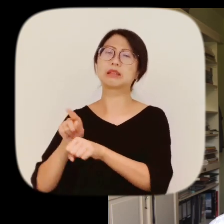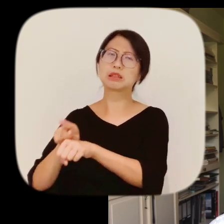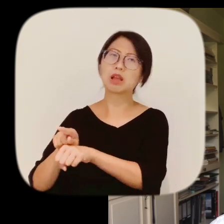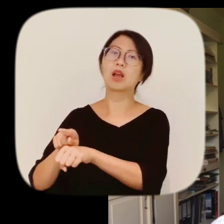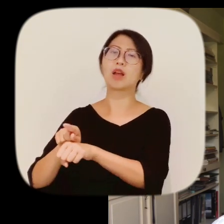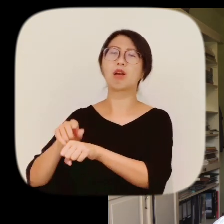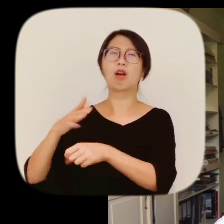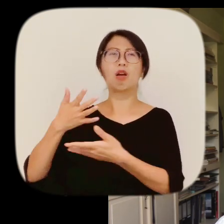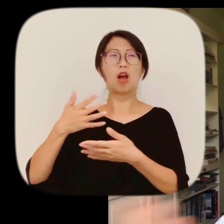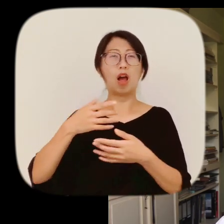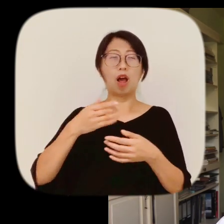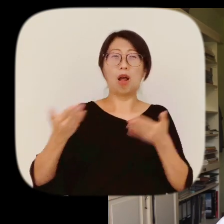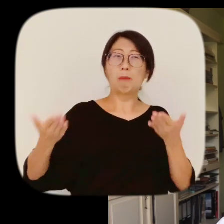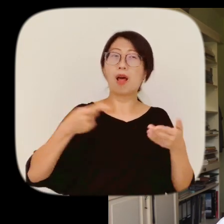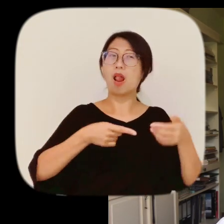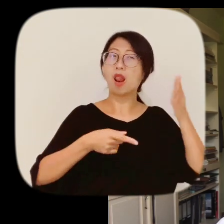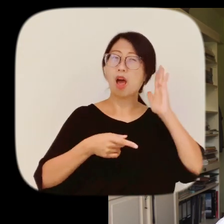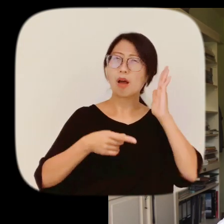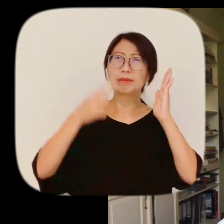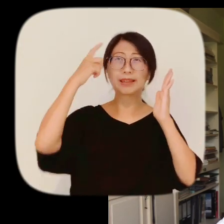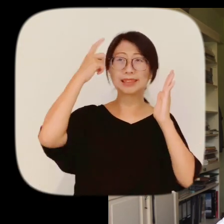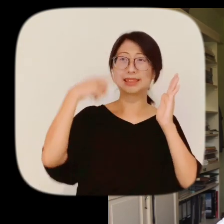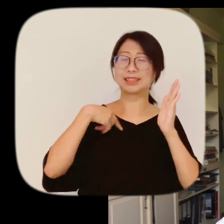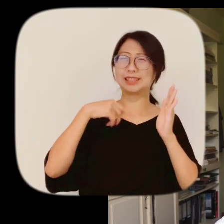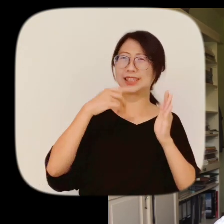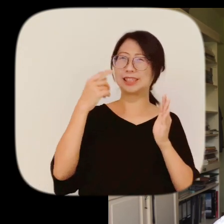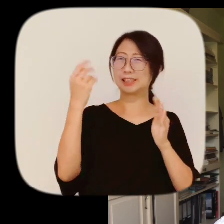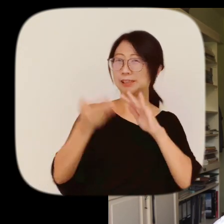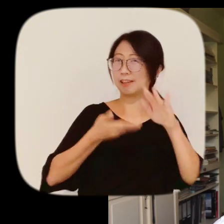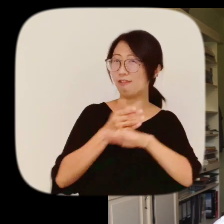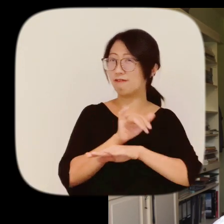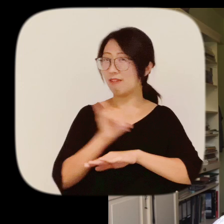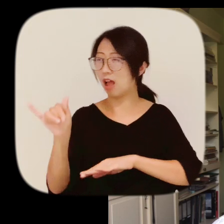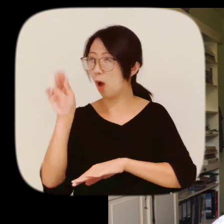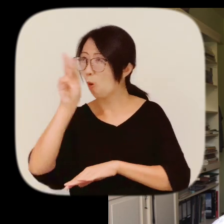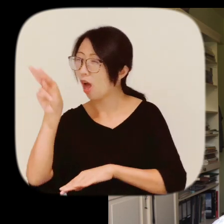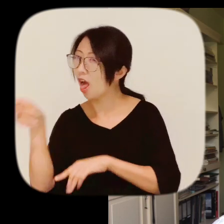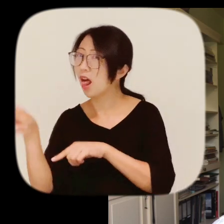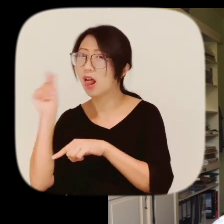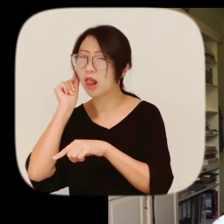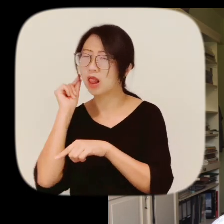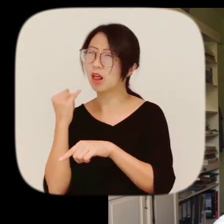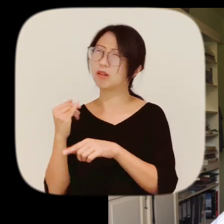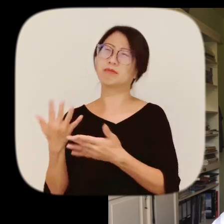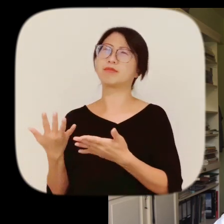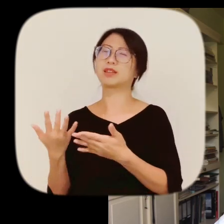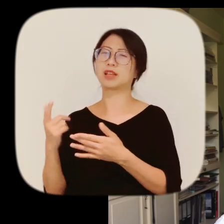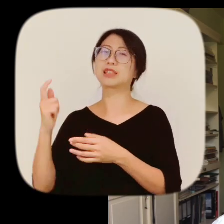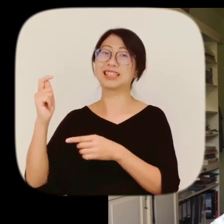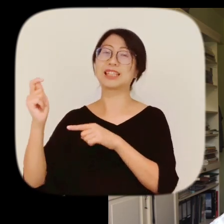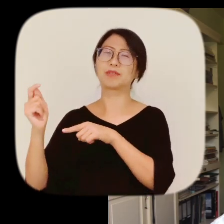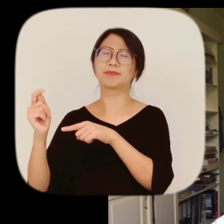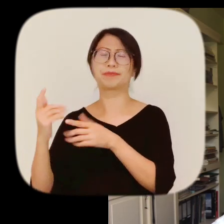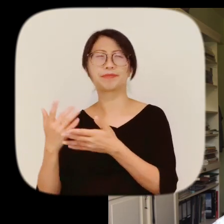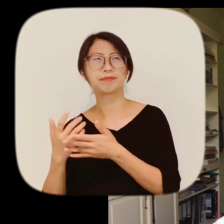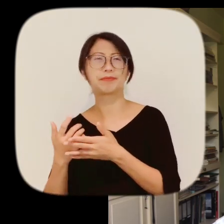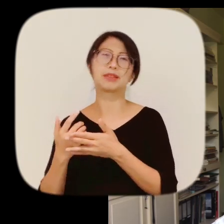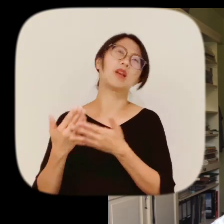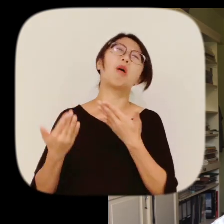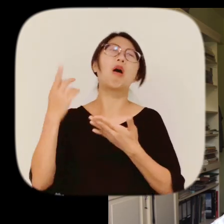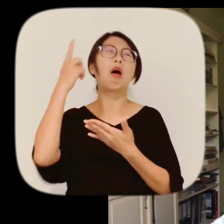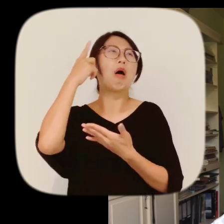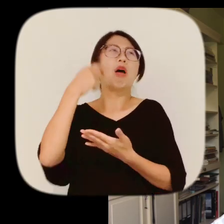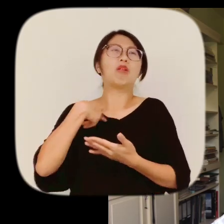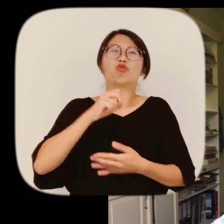定了究竟他回不回到捷克去找Theresa呢因为他继续留在欧洲里面